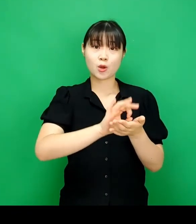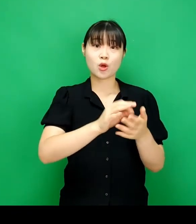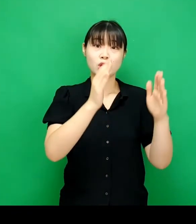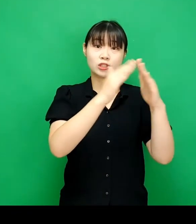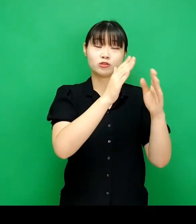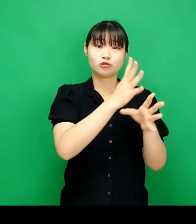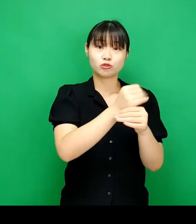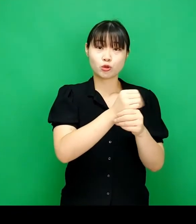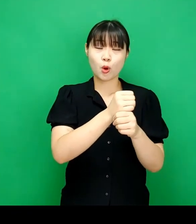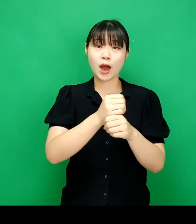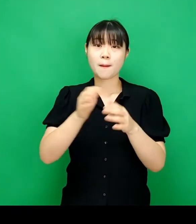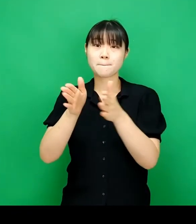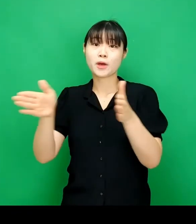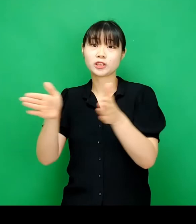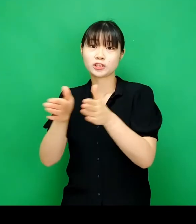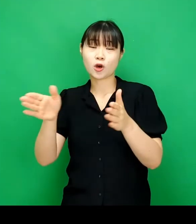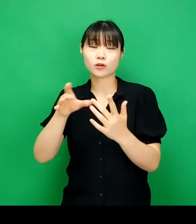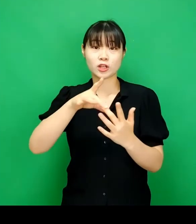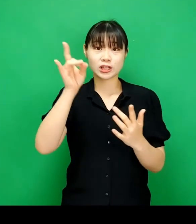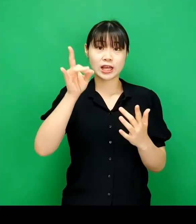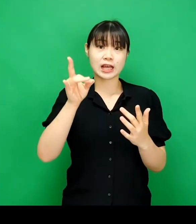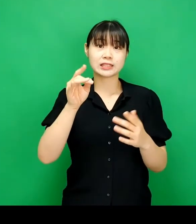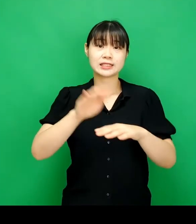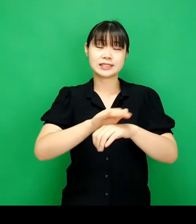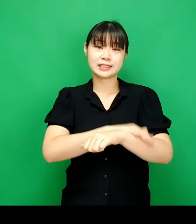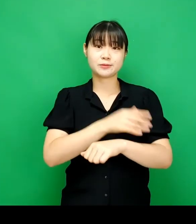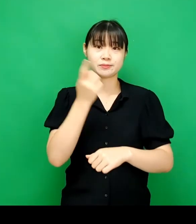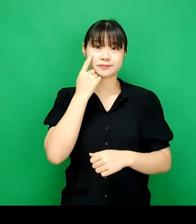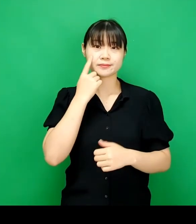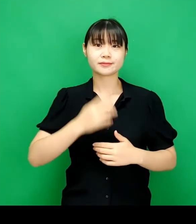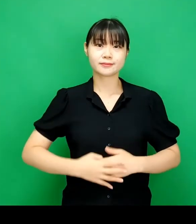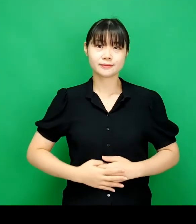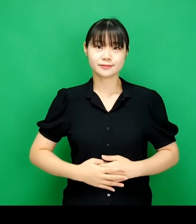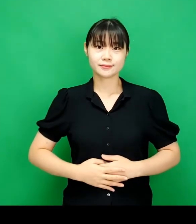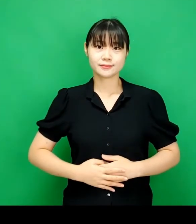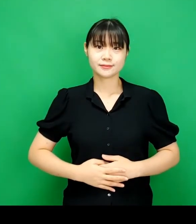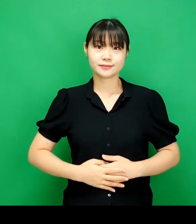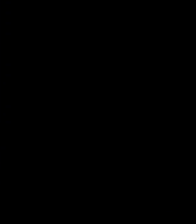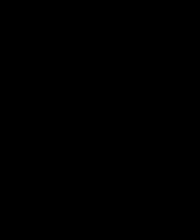문자열 함수를 써서 주소와 면적을 추출하는 실습을 해봤습니다.